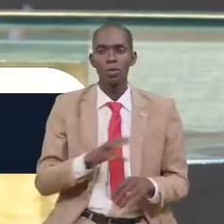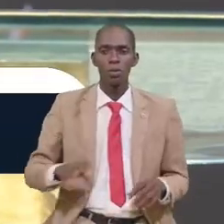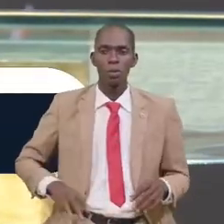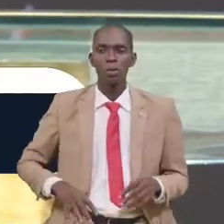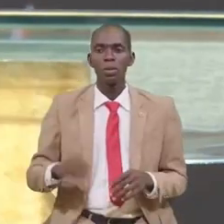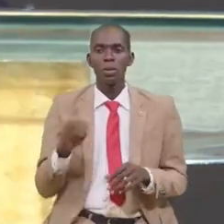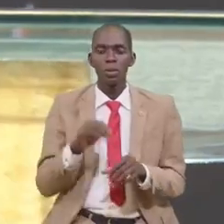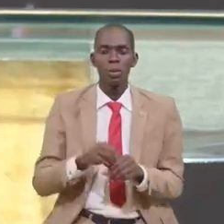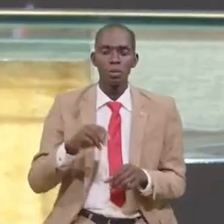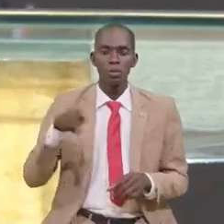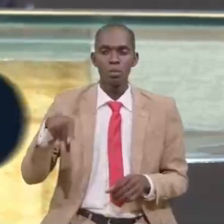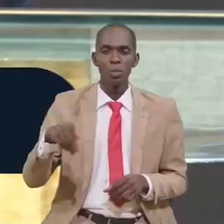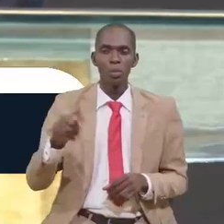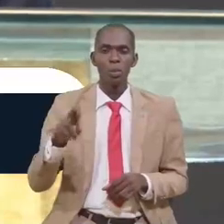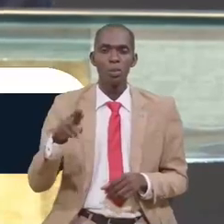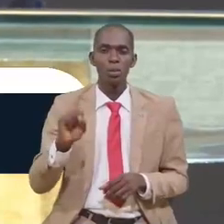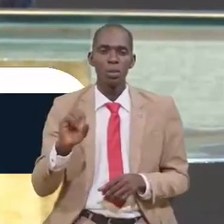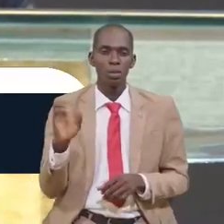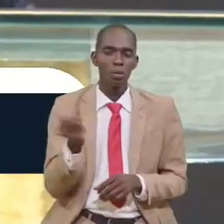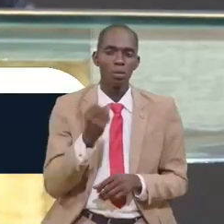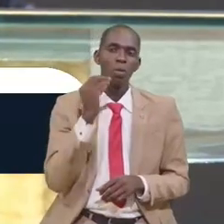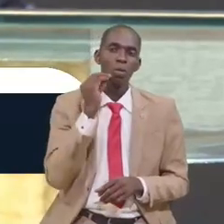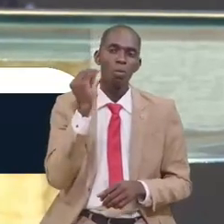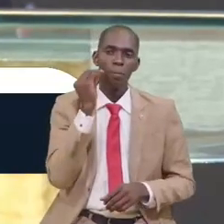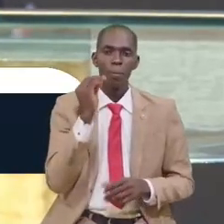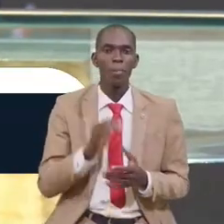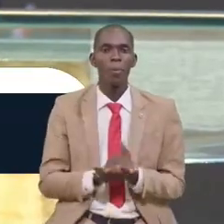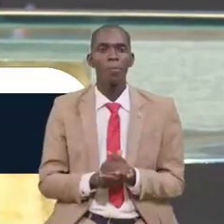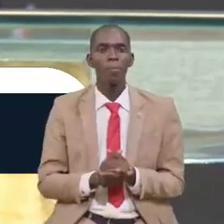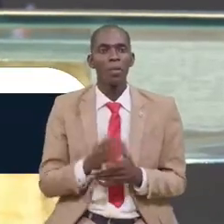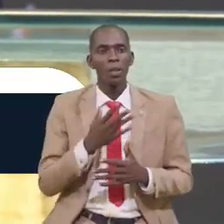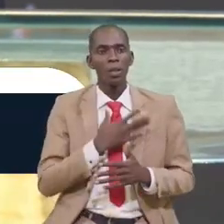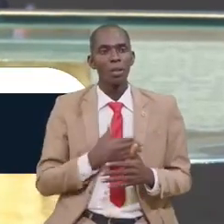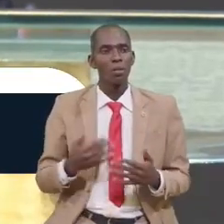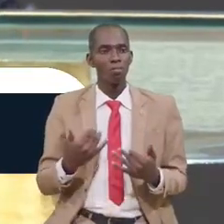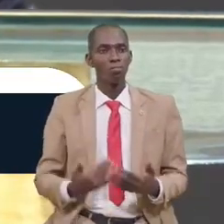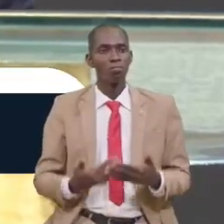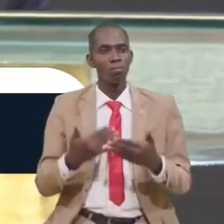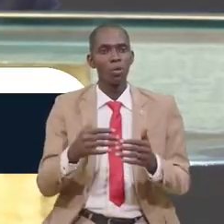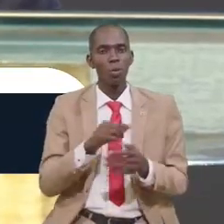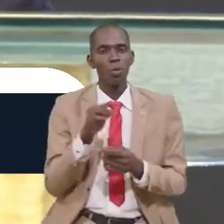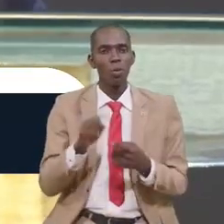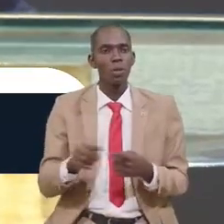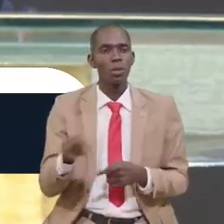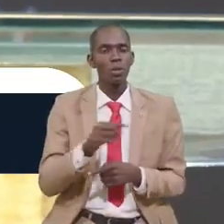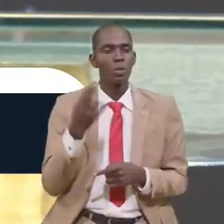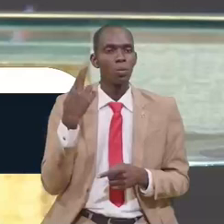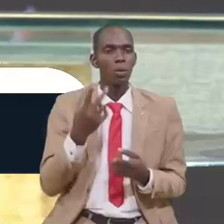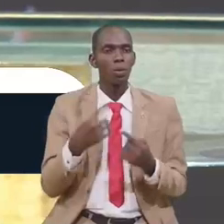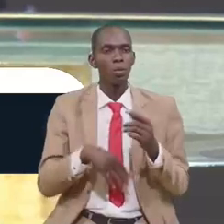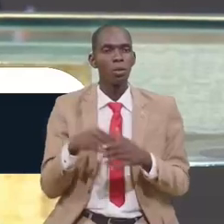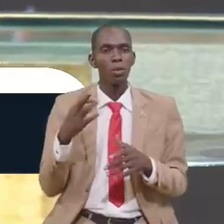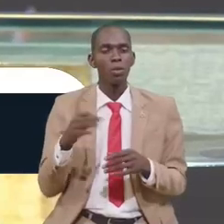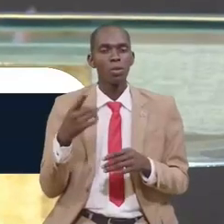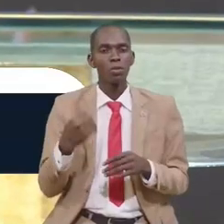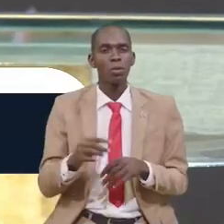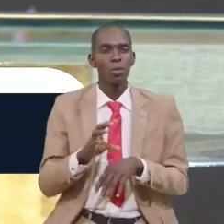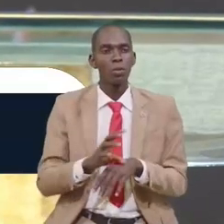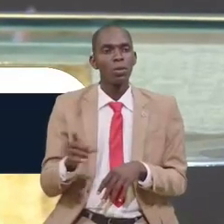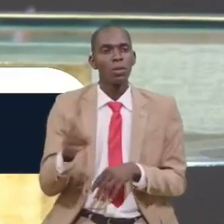Marc 1, 29. En sortant de la synagogue, ils se